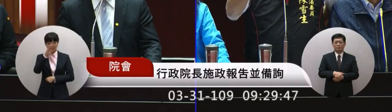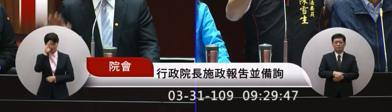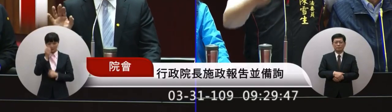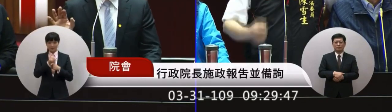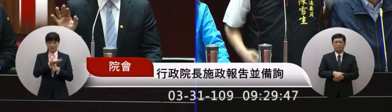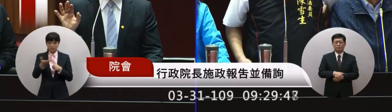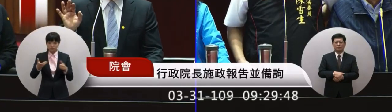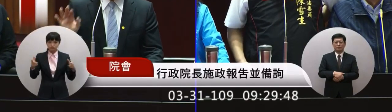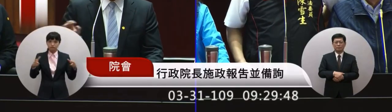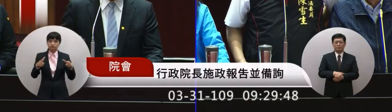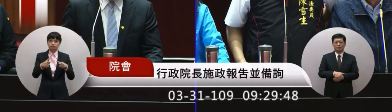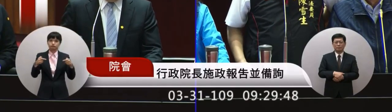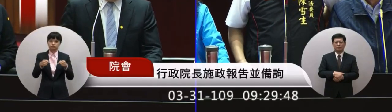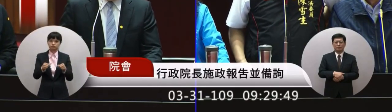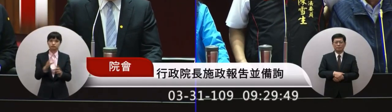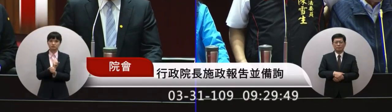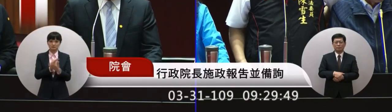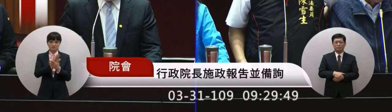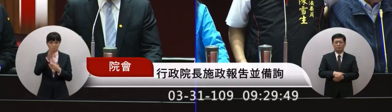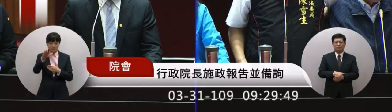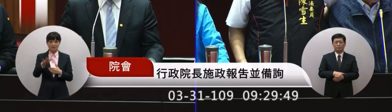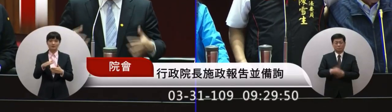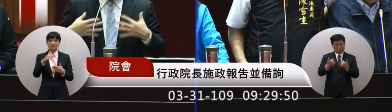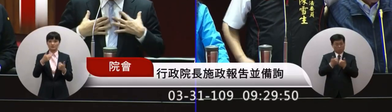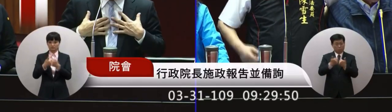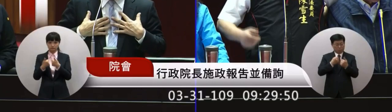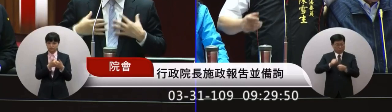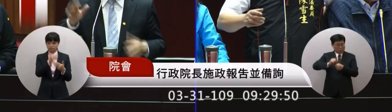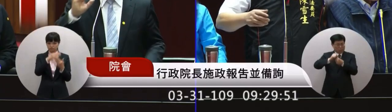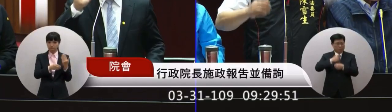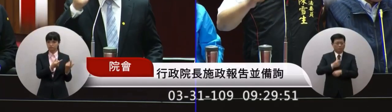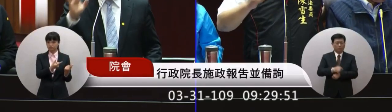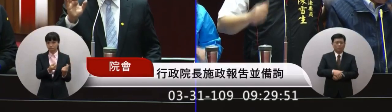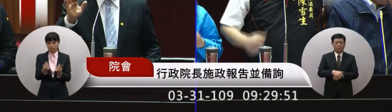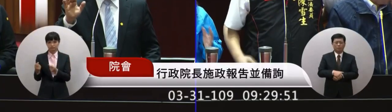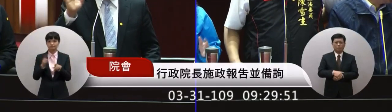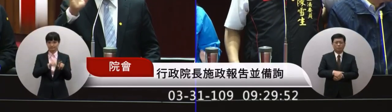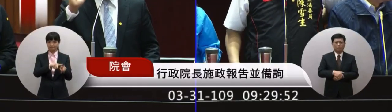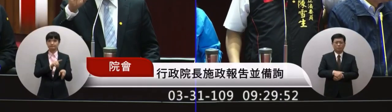制，我们会照机制来啦。 开会频率要高一点了哈。